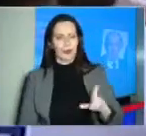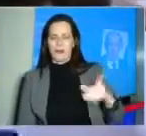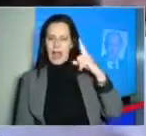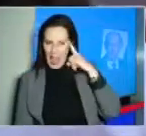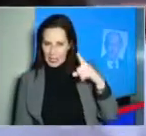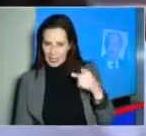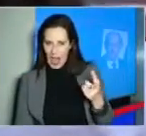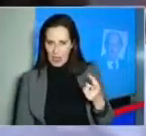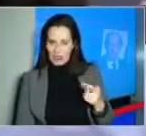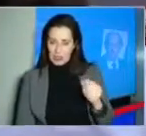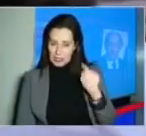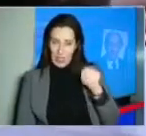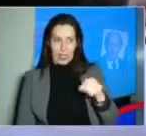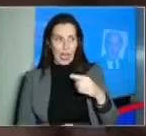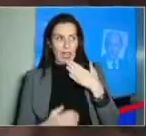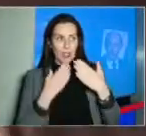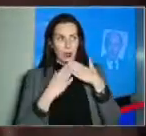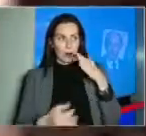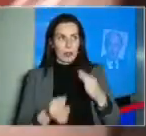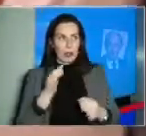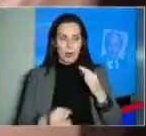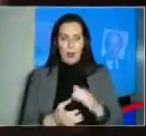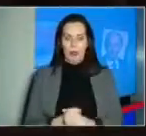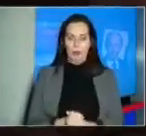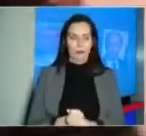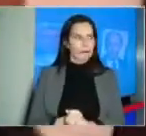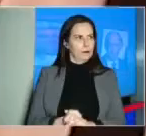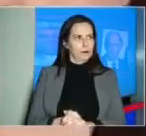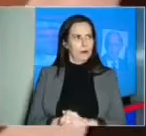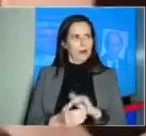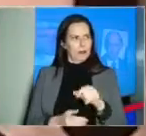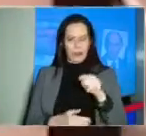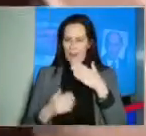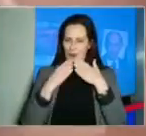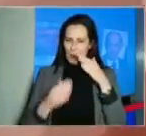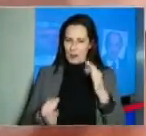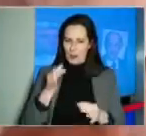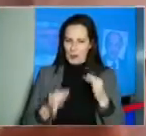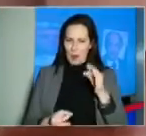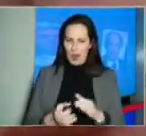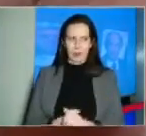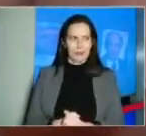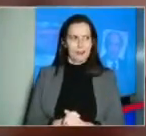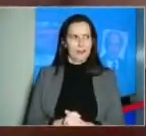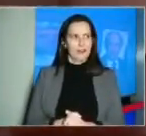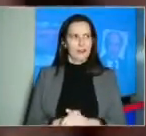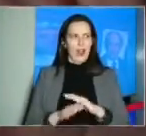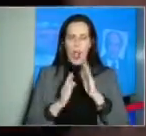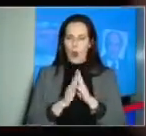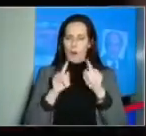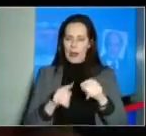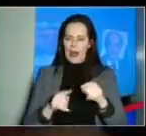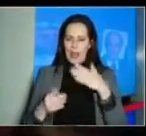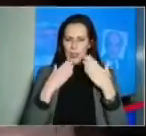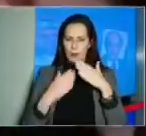ולהערכתך זה יגיע לדיון משפטי? כן, זה יגיע לדיון משפטי. הכל כמעט מגיע